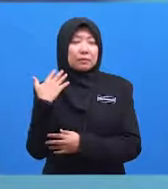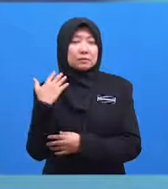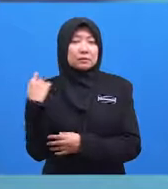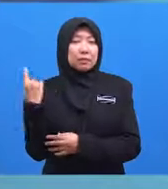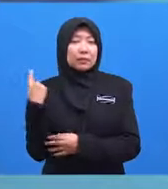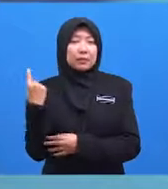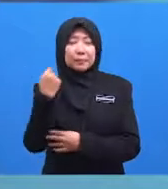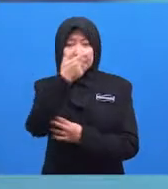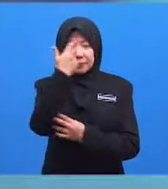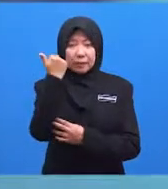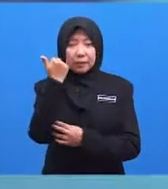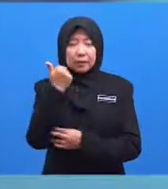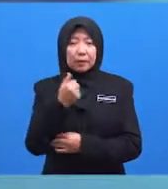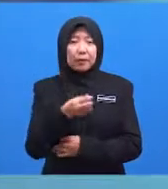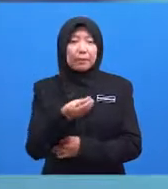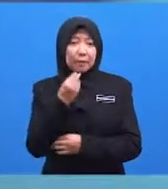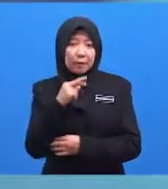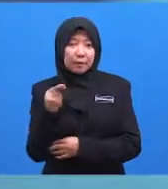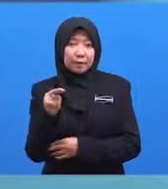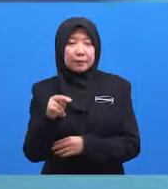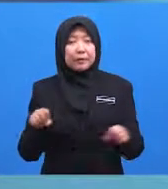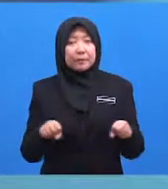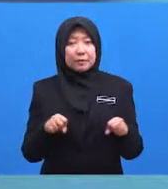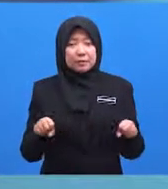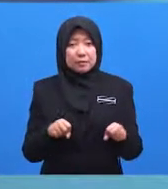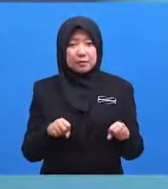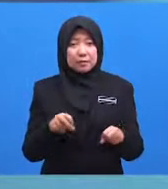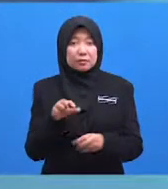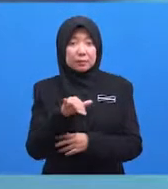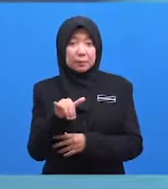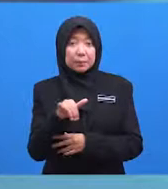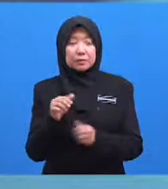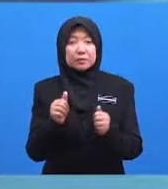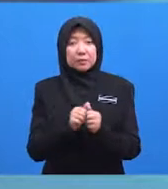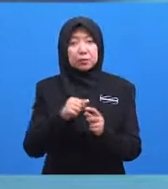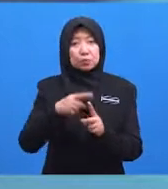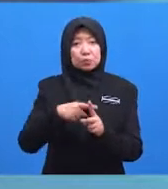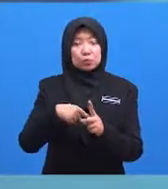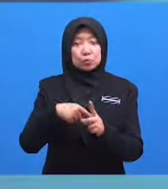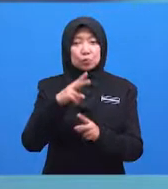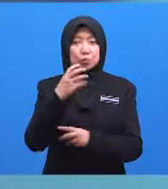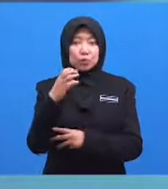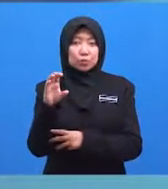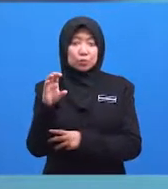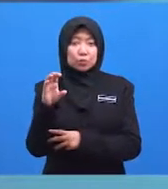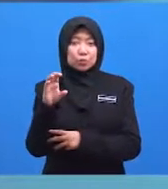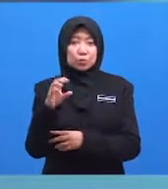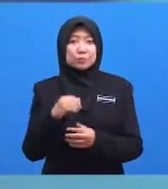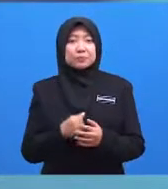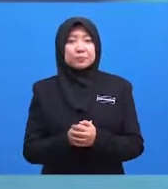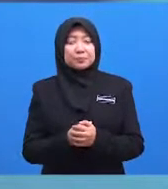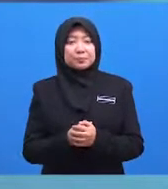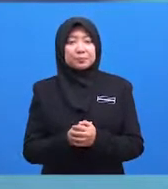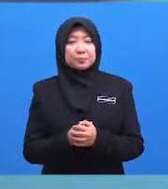menyebabkan makanan dimasak secara sekata dengan suhu 200 darjah Celsius